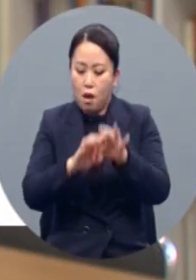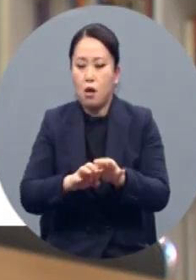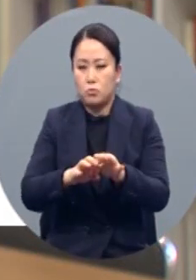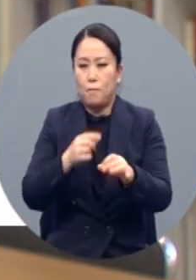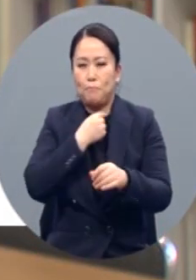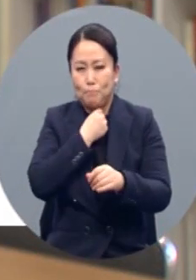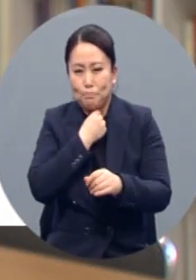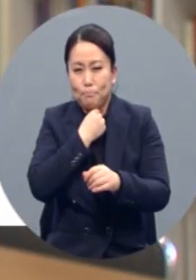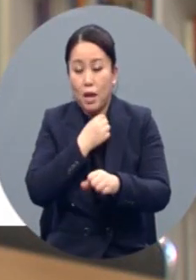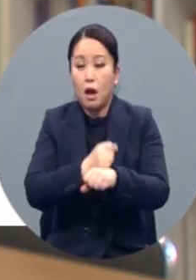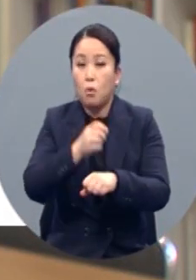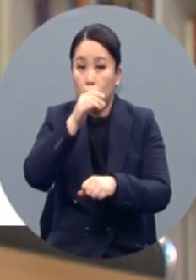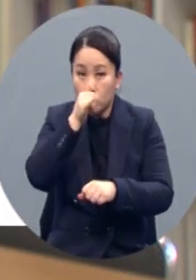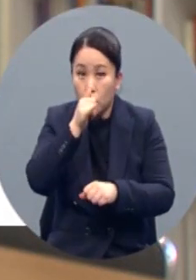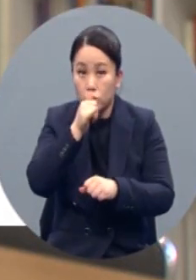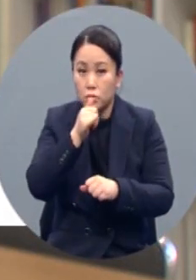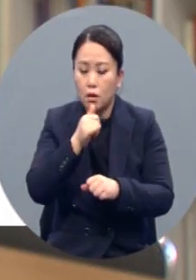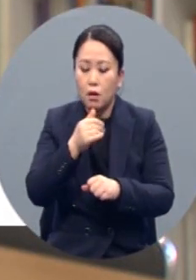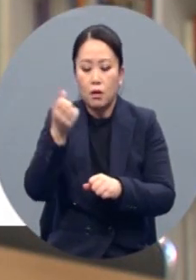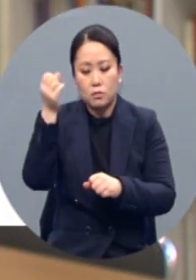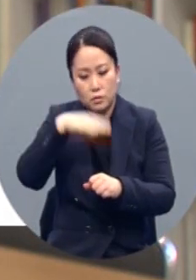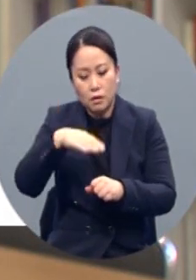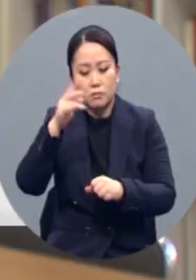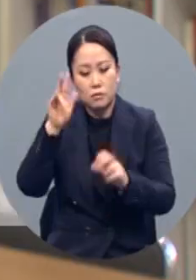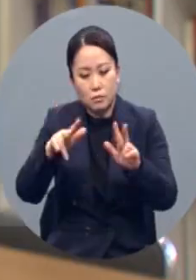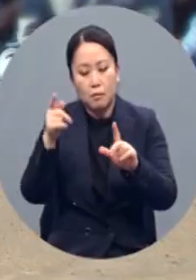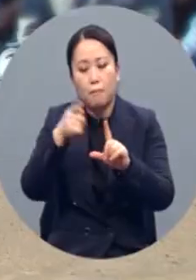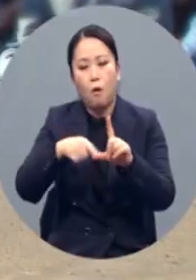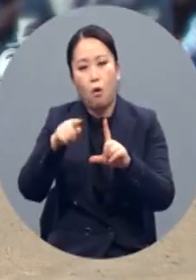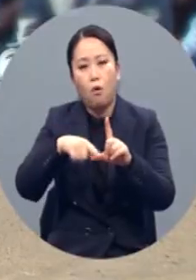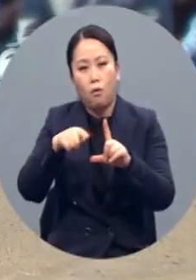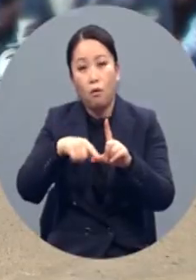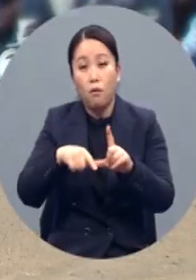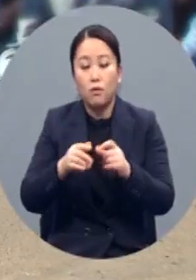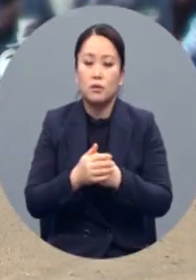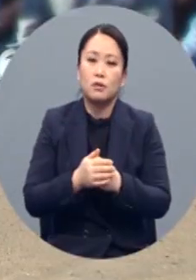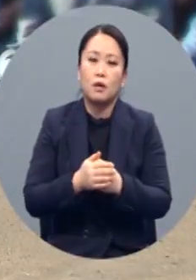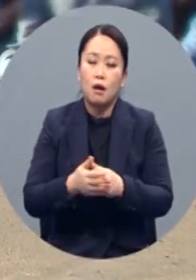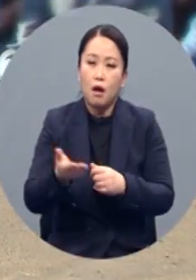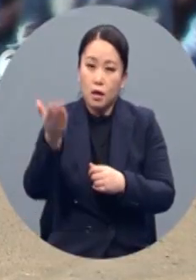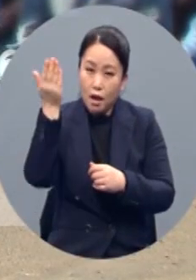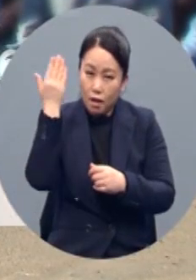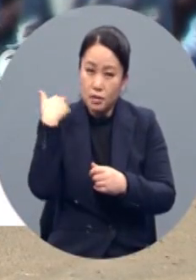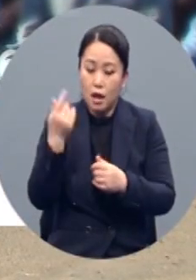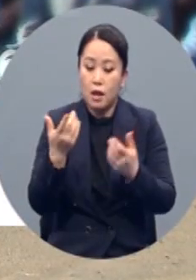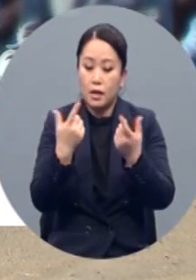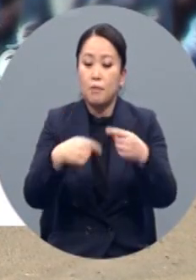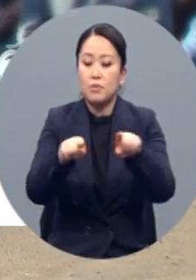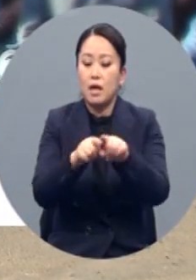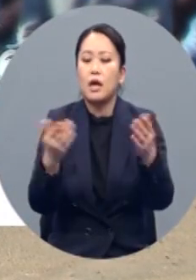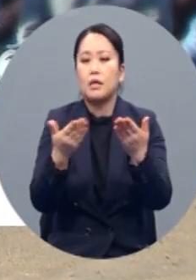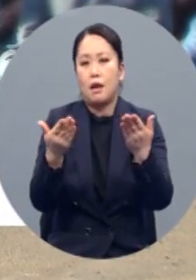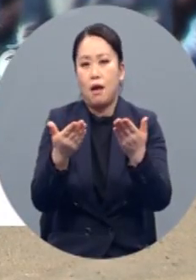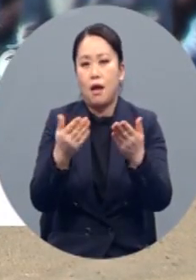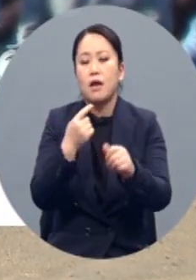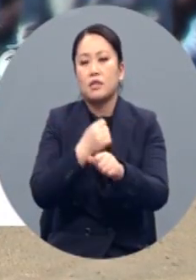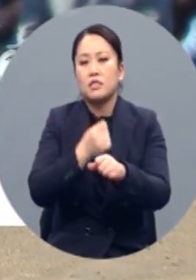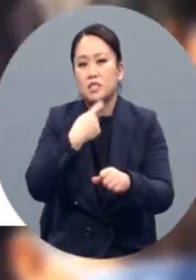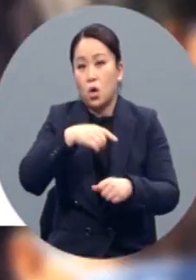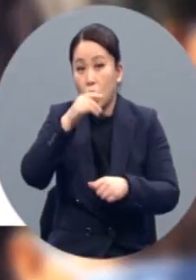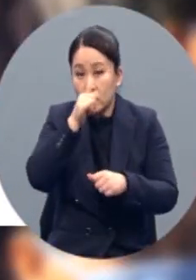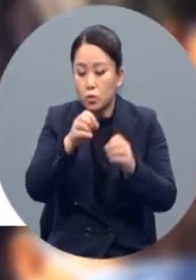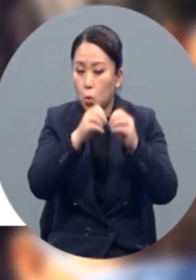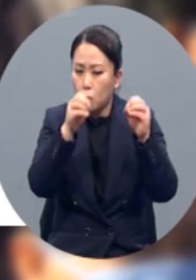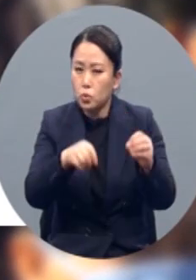열망 이었는데 그냥 지금 멍한 상태 입니다 과거 같이 근무 하였던 동료이자 근로자가 시리즈가